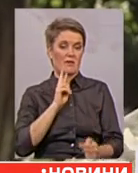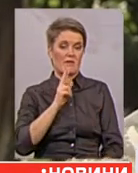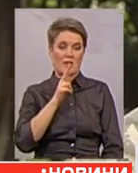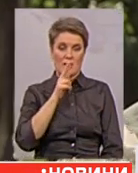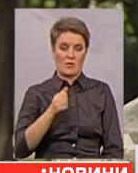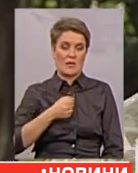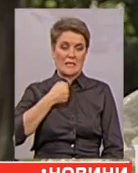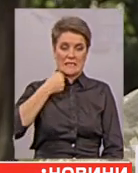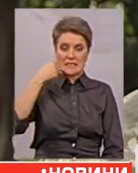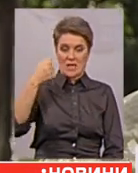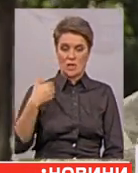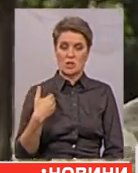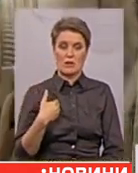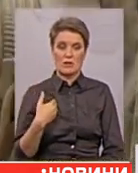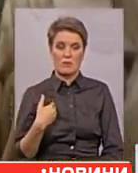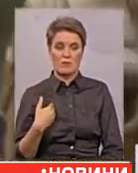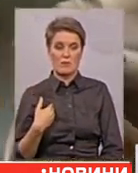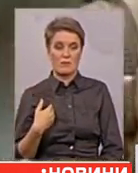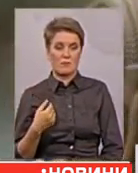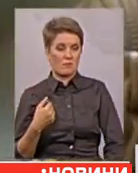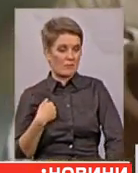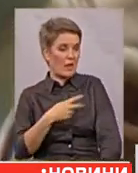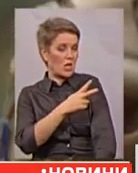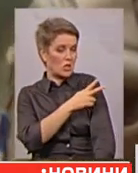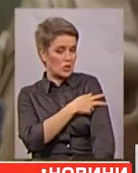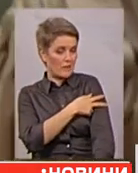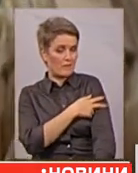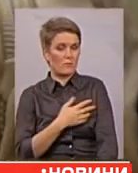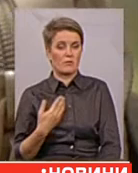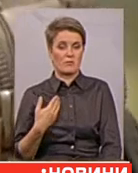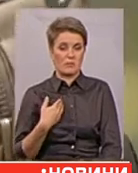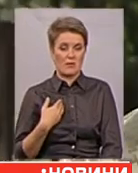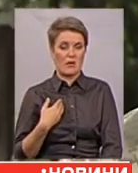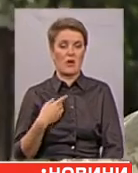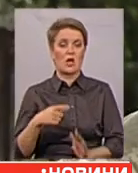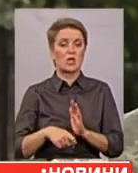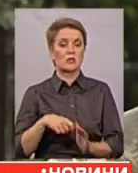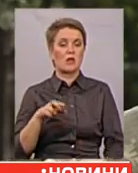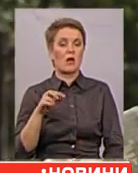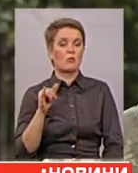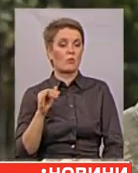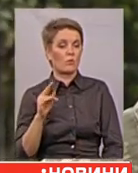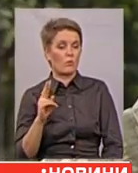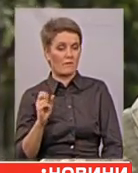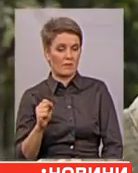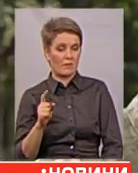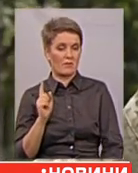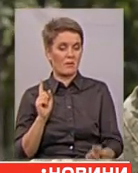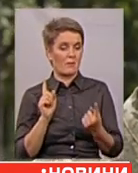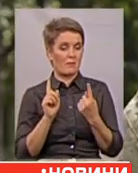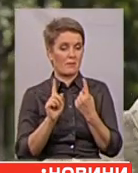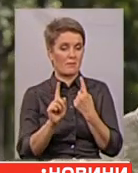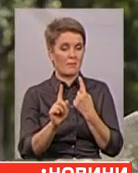мене. І є шевроном нашим, шахта Бутовка. Да? І вони проходять